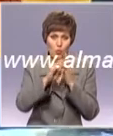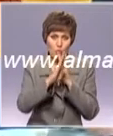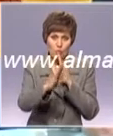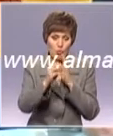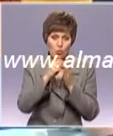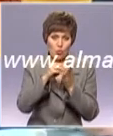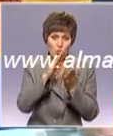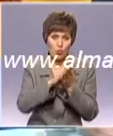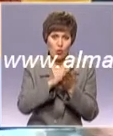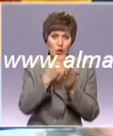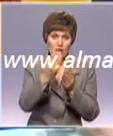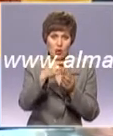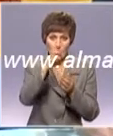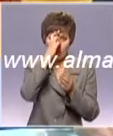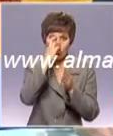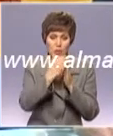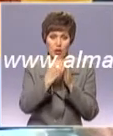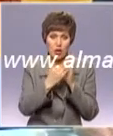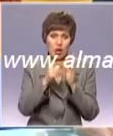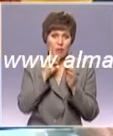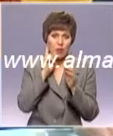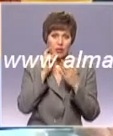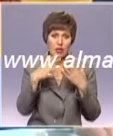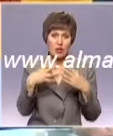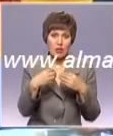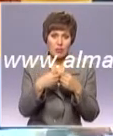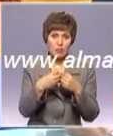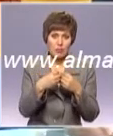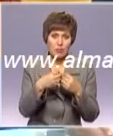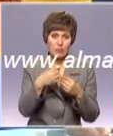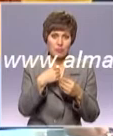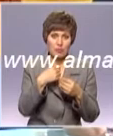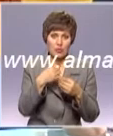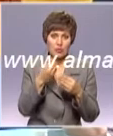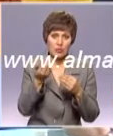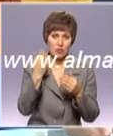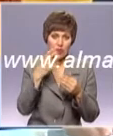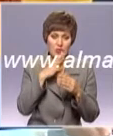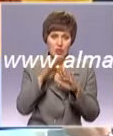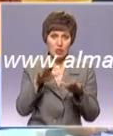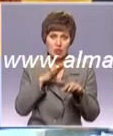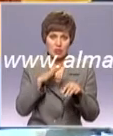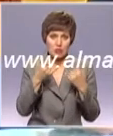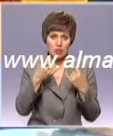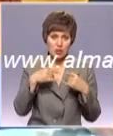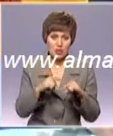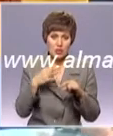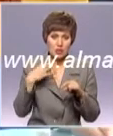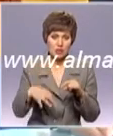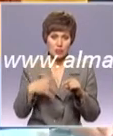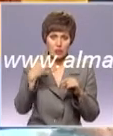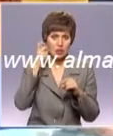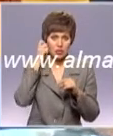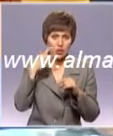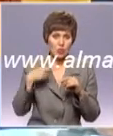на по госпрограмме, как молодая семья. У меня уже в то время даже детей не было. Сейчас сын родился уже, сыну 5 лет, дочке 3